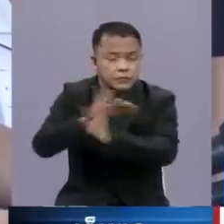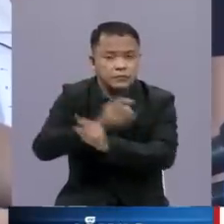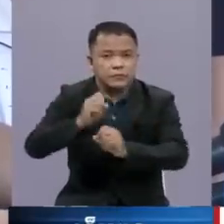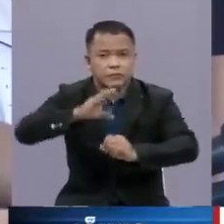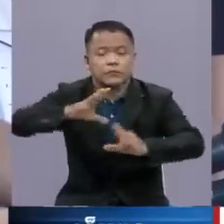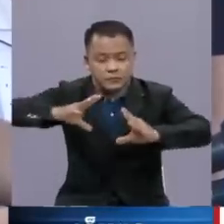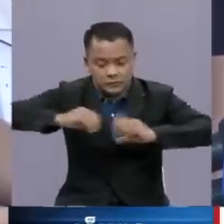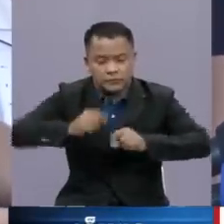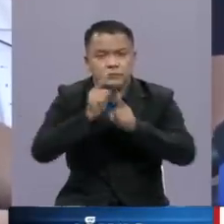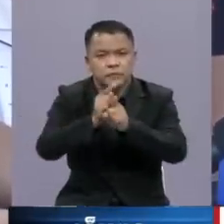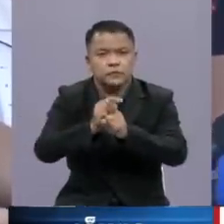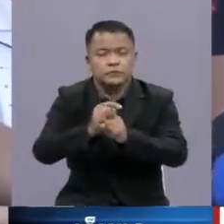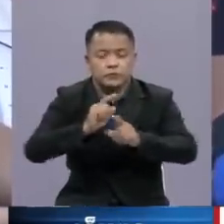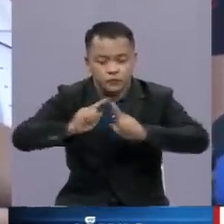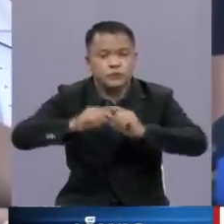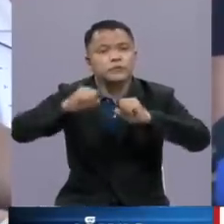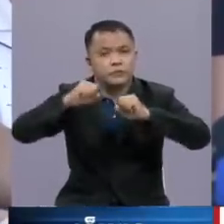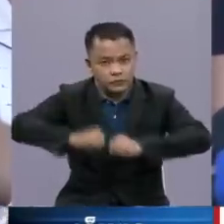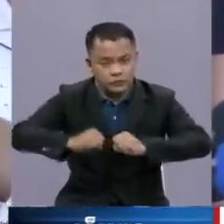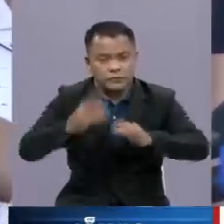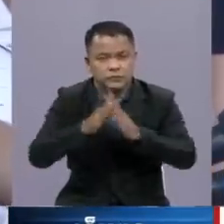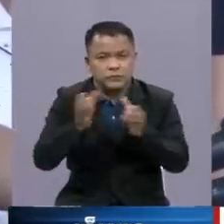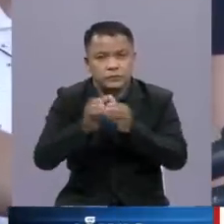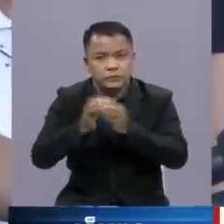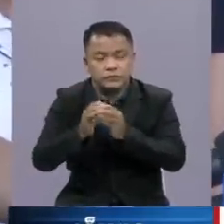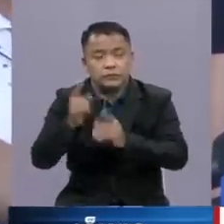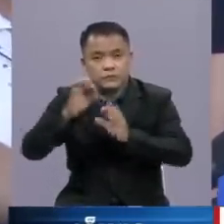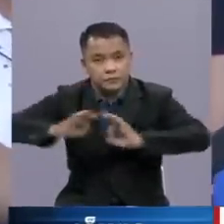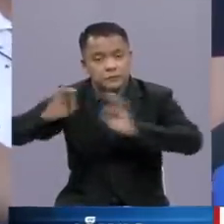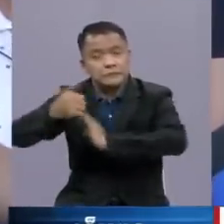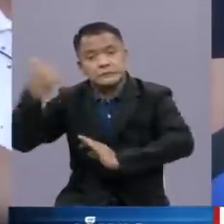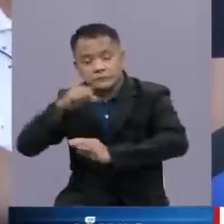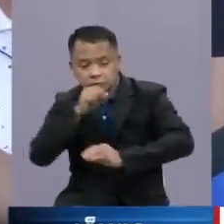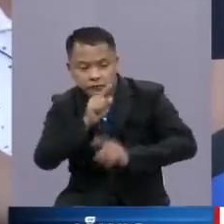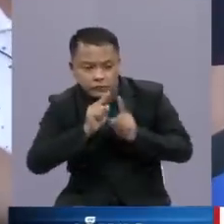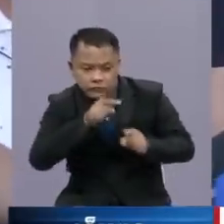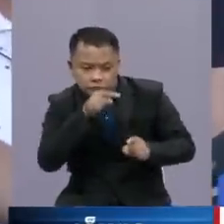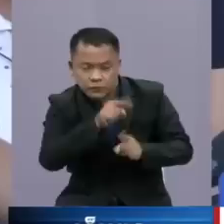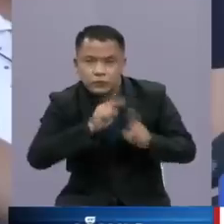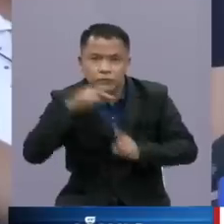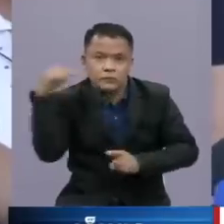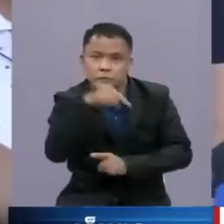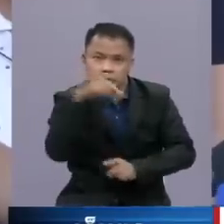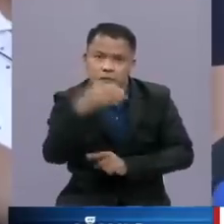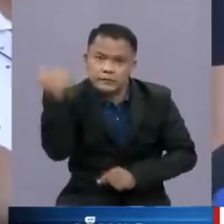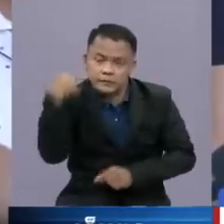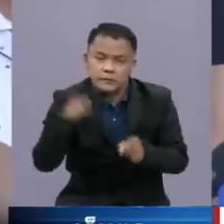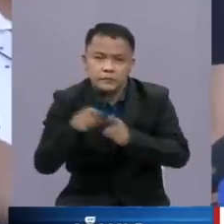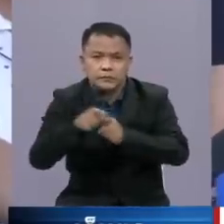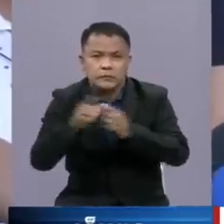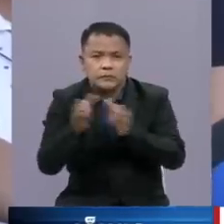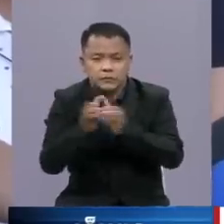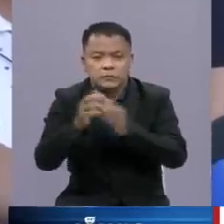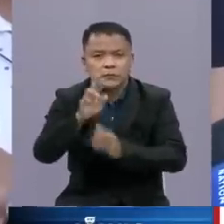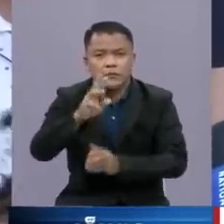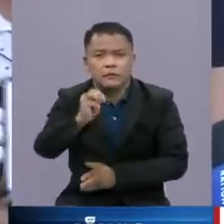รับในหลักการดีลกันได้ลงตัวเนี่ยเนื่องจากมีบิ๊กเนมหลังฉากหรือไม่ที่คอยดีลเรื่องนี้เอาไว้ให้ทั้งเรื่องของโควต้